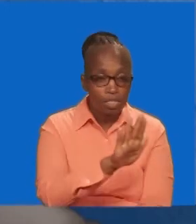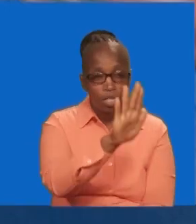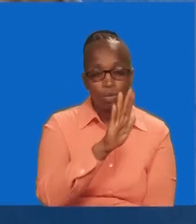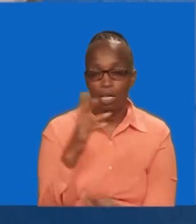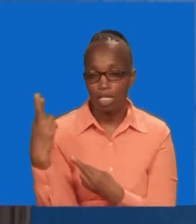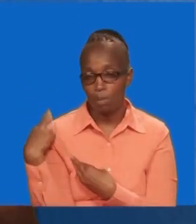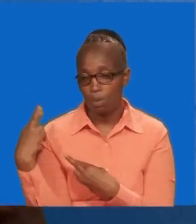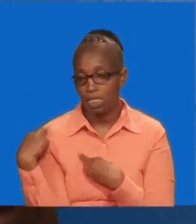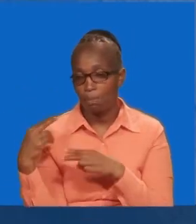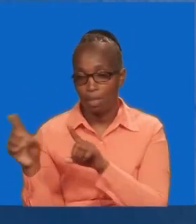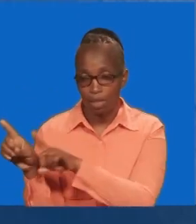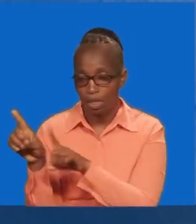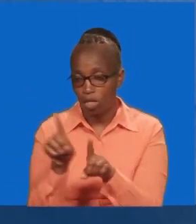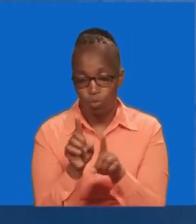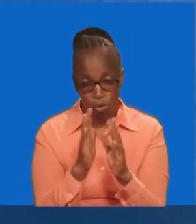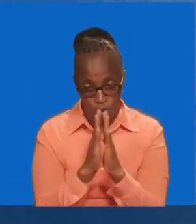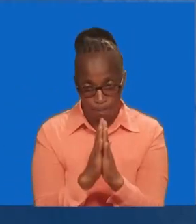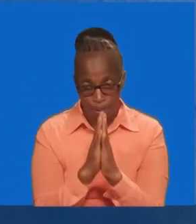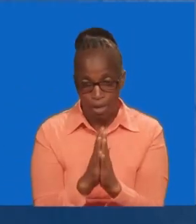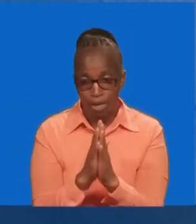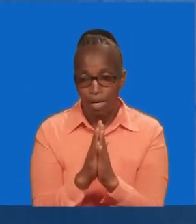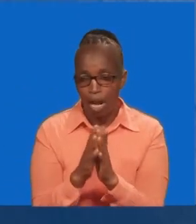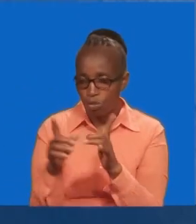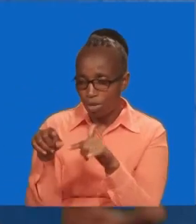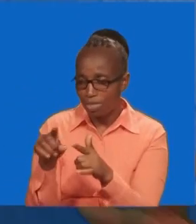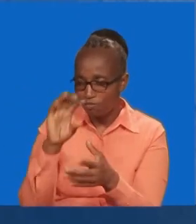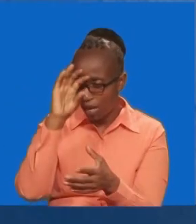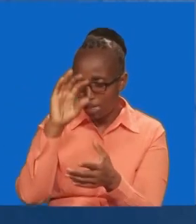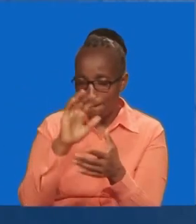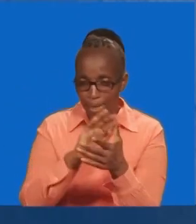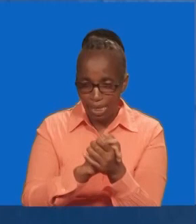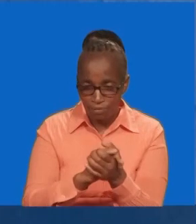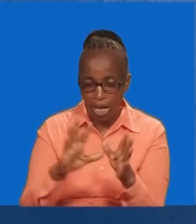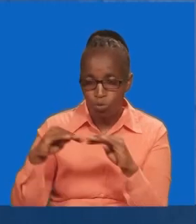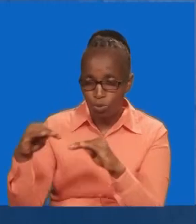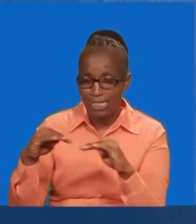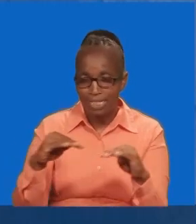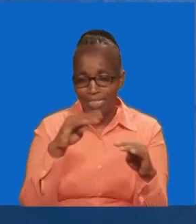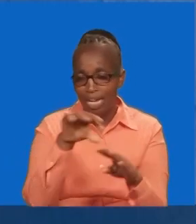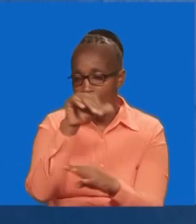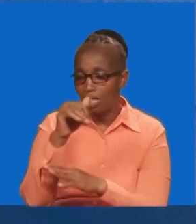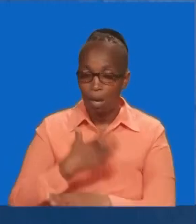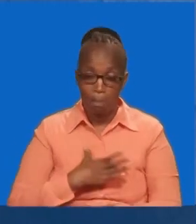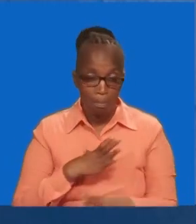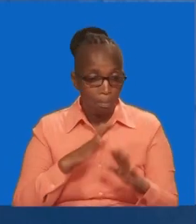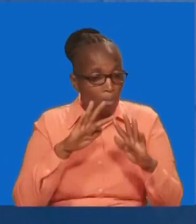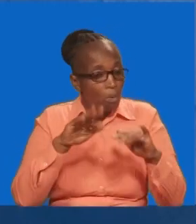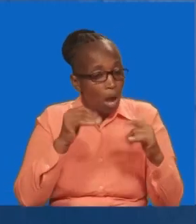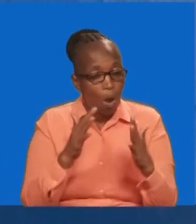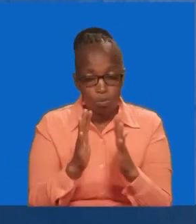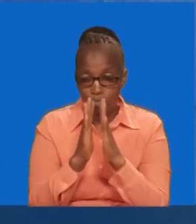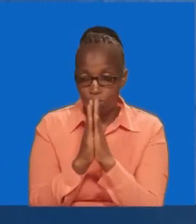It is my responsibility as a believer to teach others how to